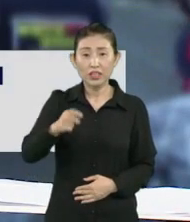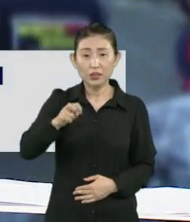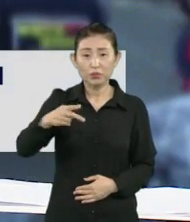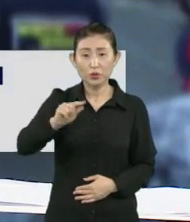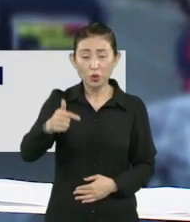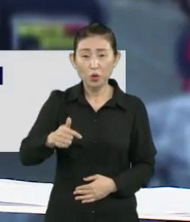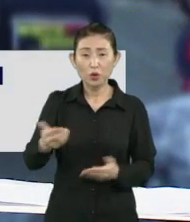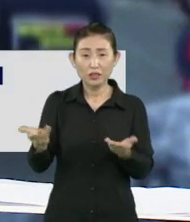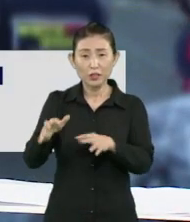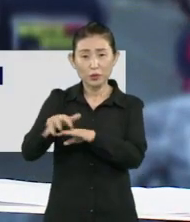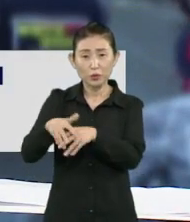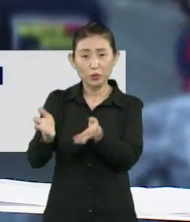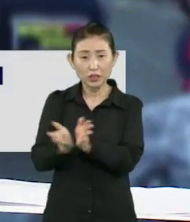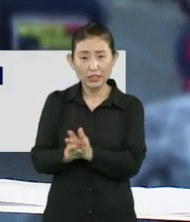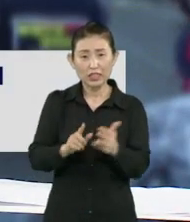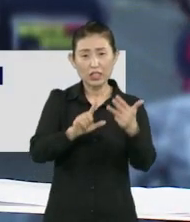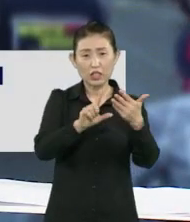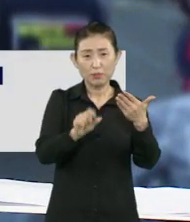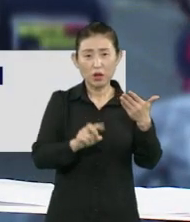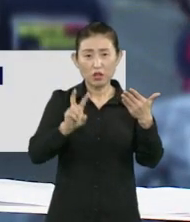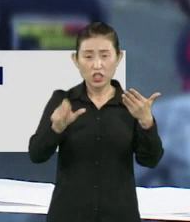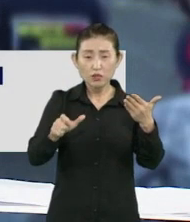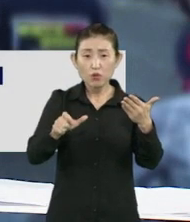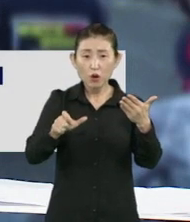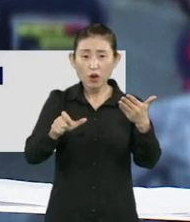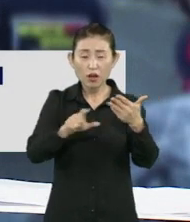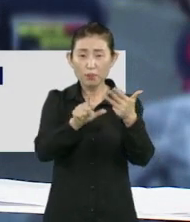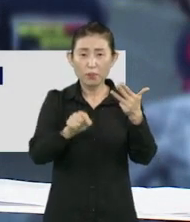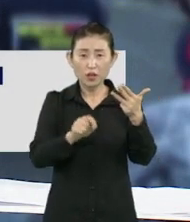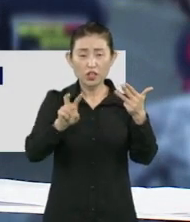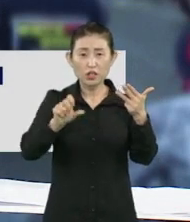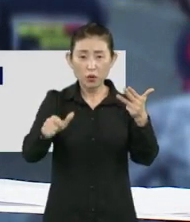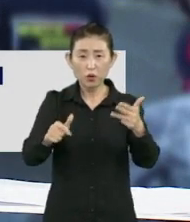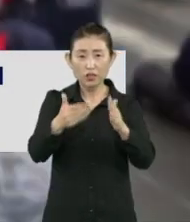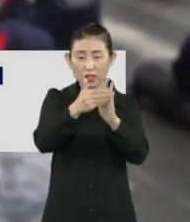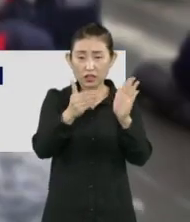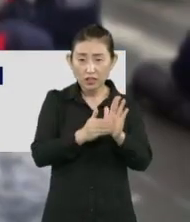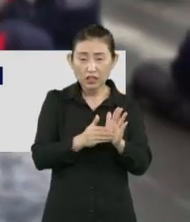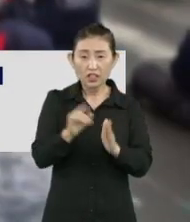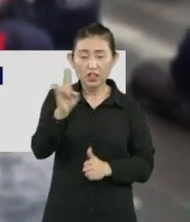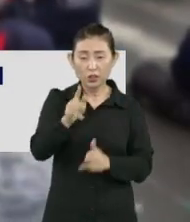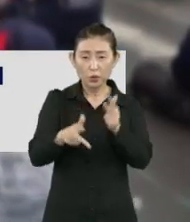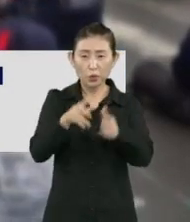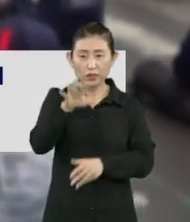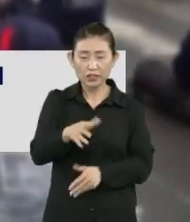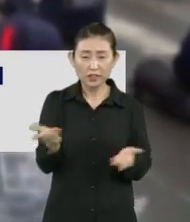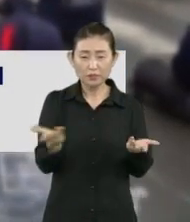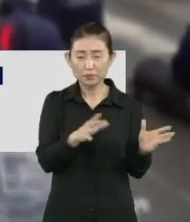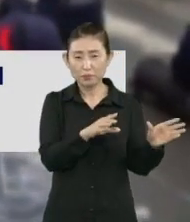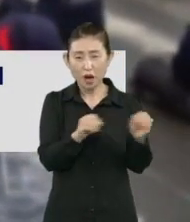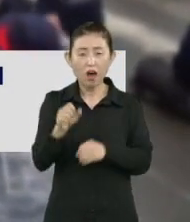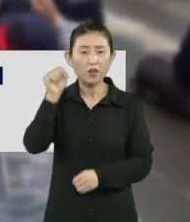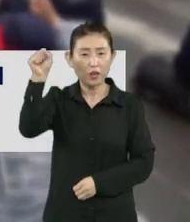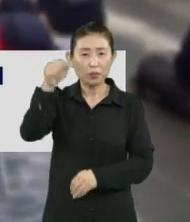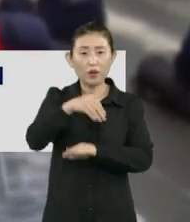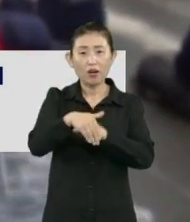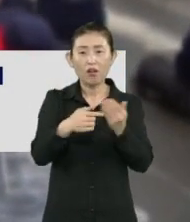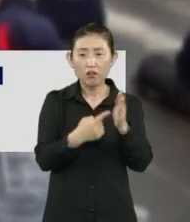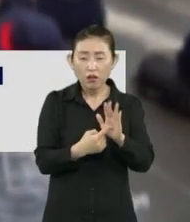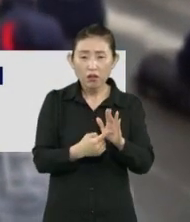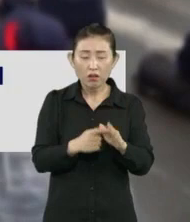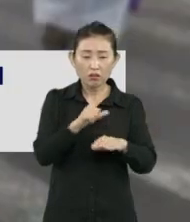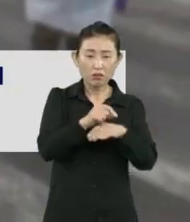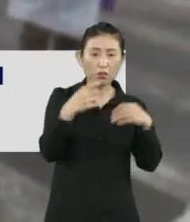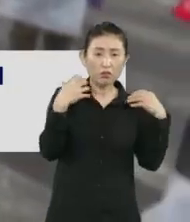민주노총 금속노조가 25일 수요일 당진 현대제철 공장 에서 대규모 집회를 예고하면서 지자체와 주민들의